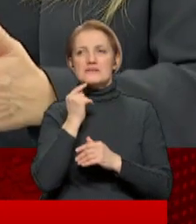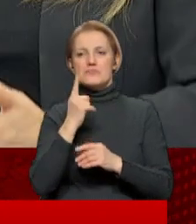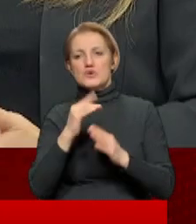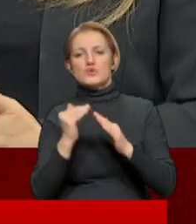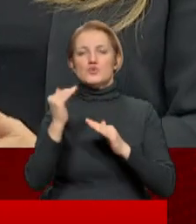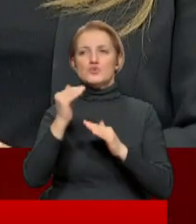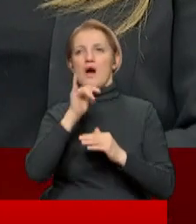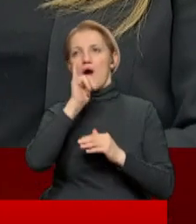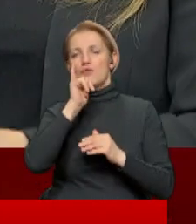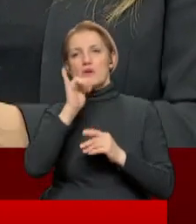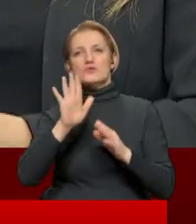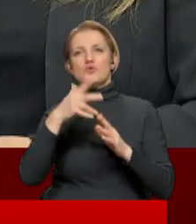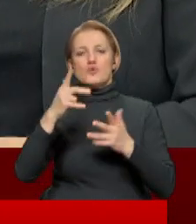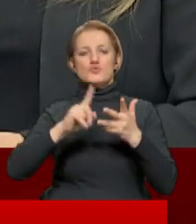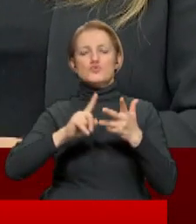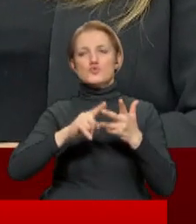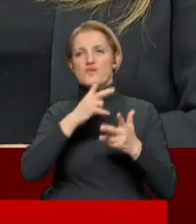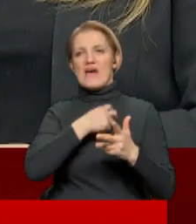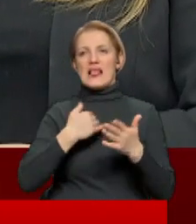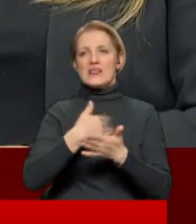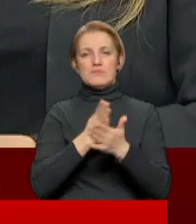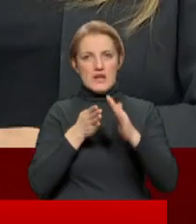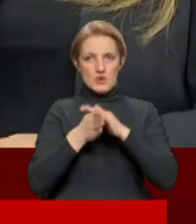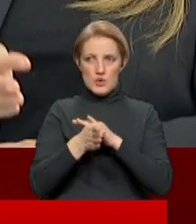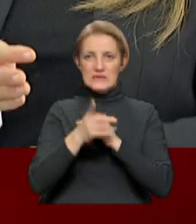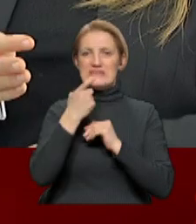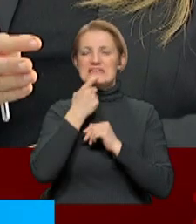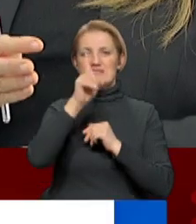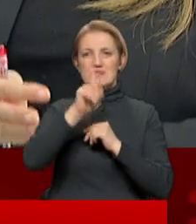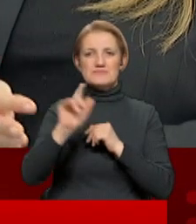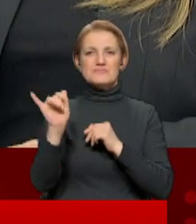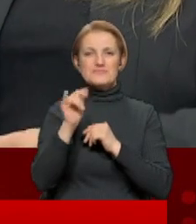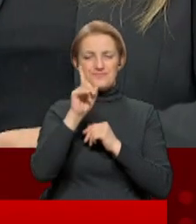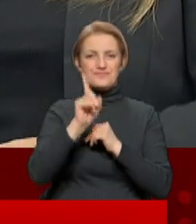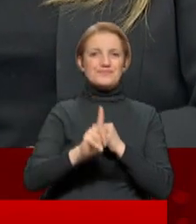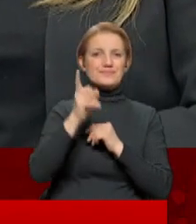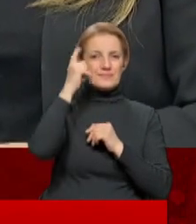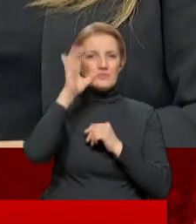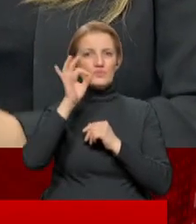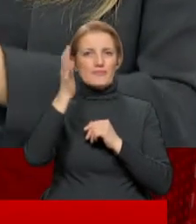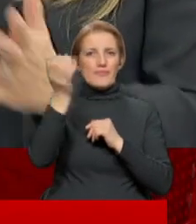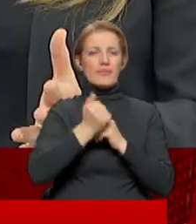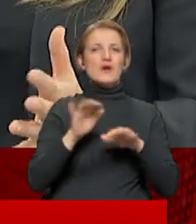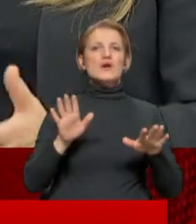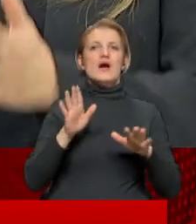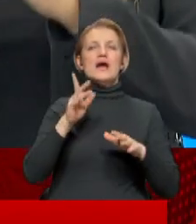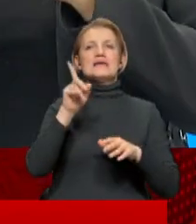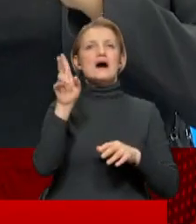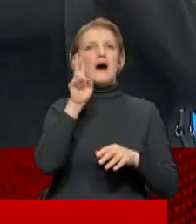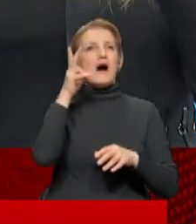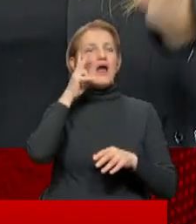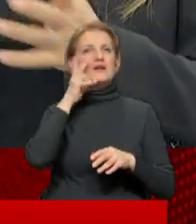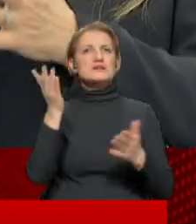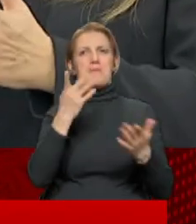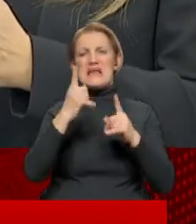vergi dilimine, Ağustos'tan sonra üçüncü vergi dilimine giriyoruz ve yılın başında aldığımız ücret yılın sonunda kuşa dönüyor. Mesela